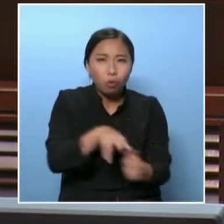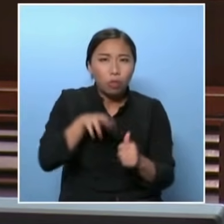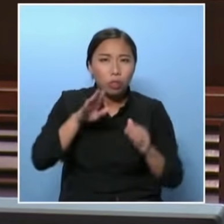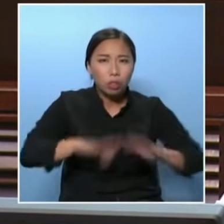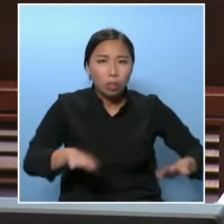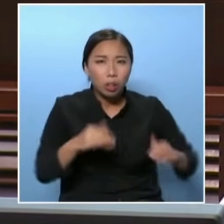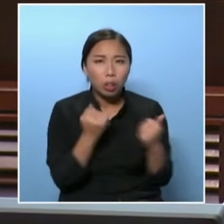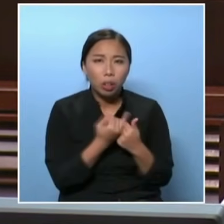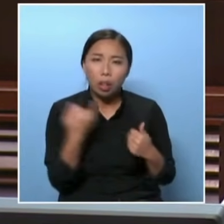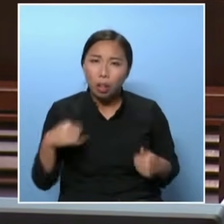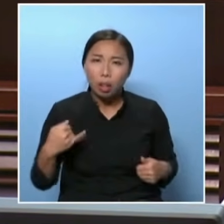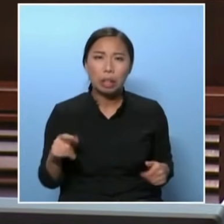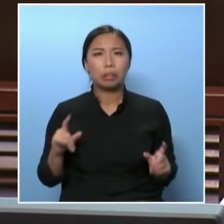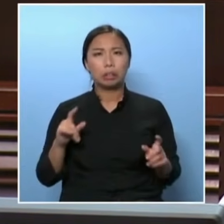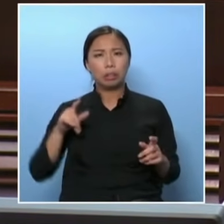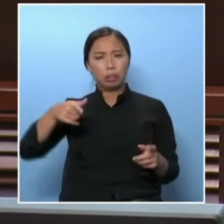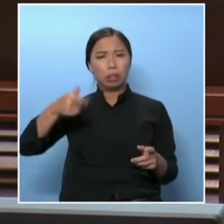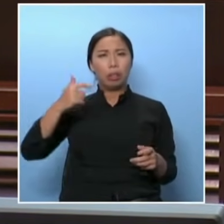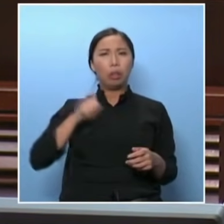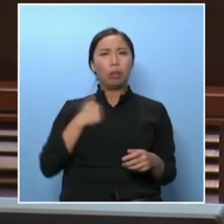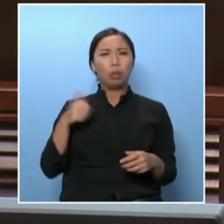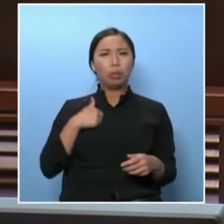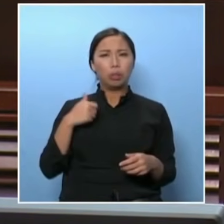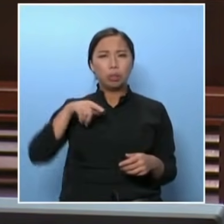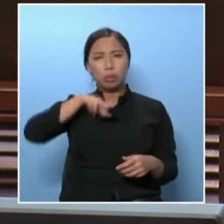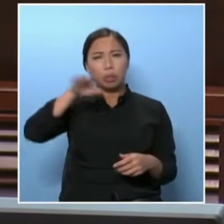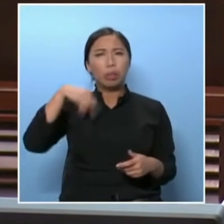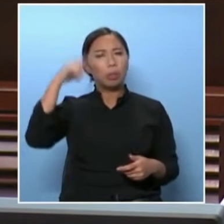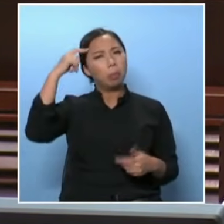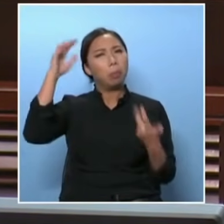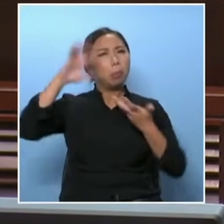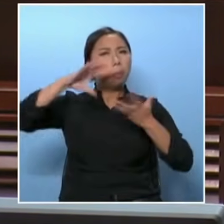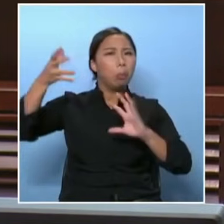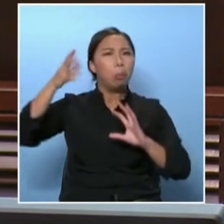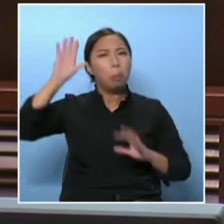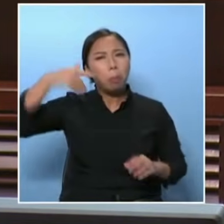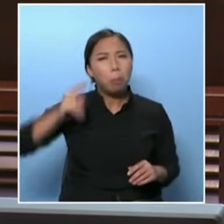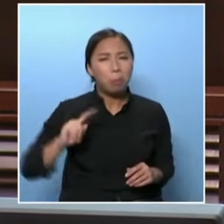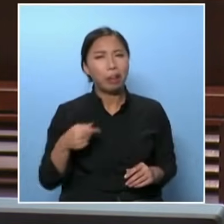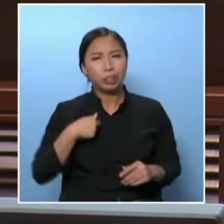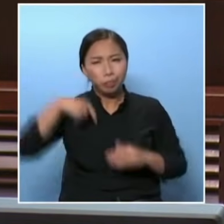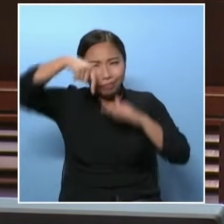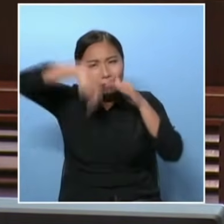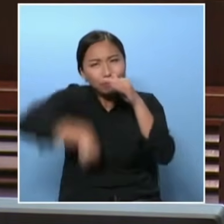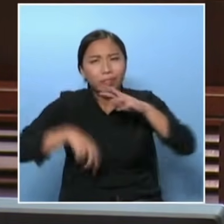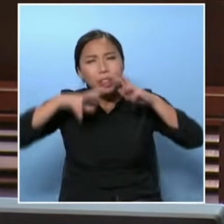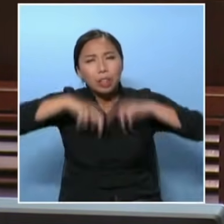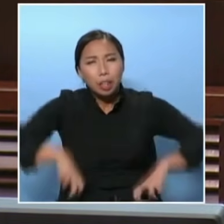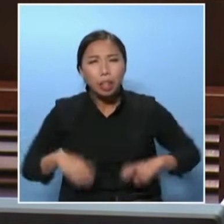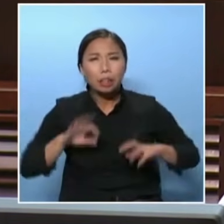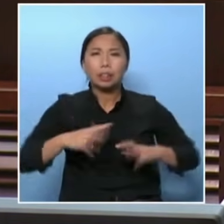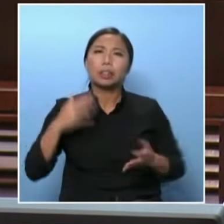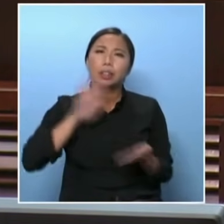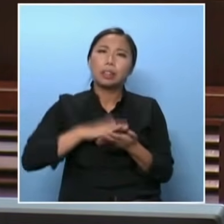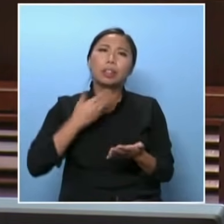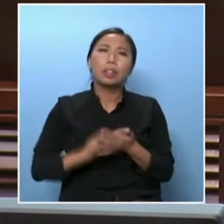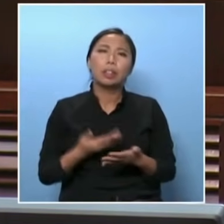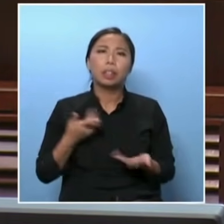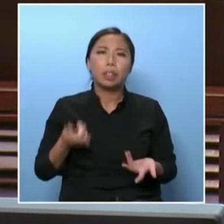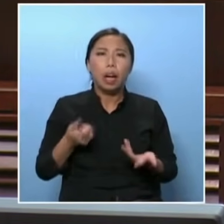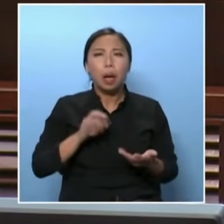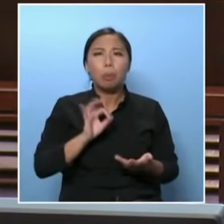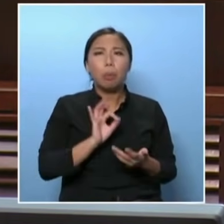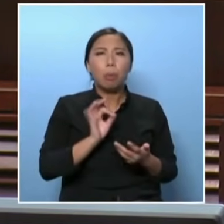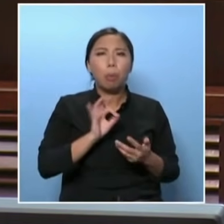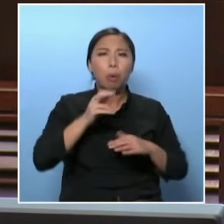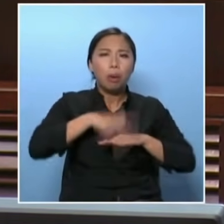老師有咁樣嘅咁扭曲嘅價值咧？嚇，你哋應該做深入嘅研究啊嘛。可惜而家冇咗中策組，如